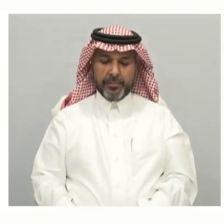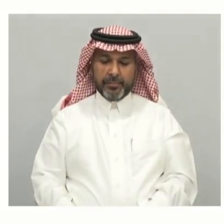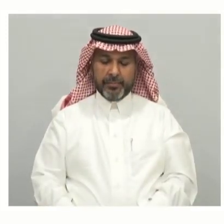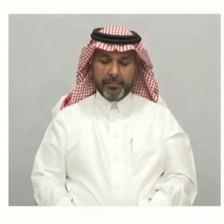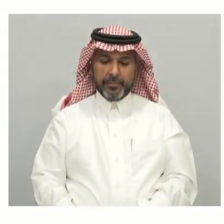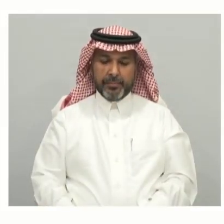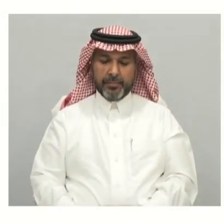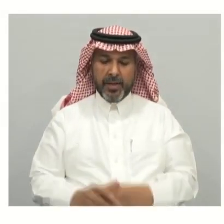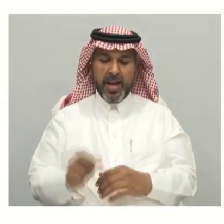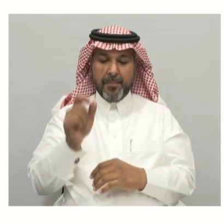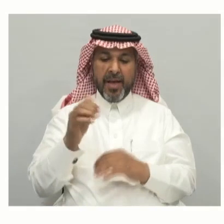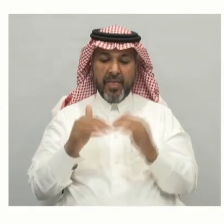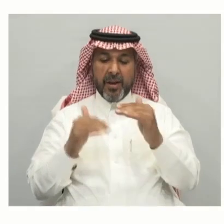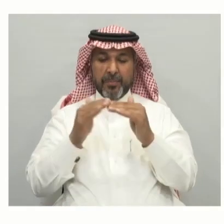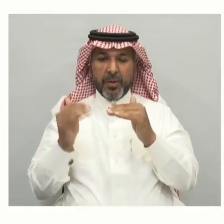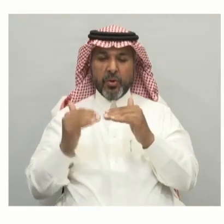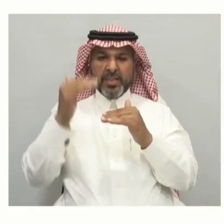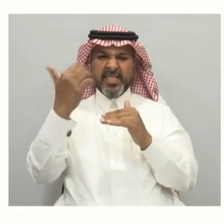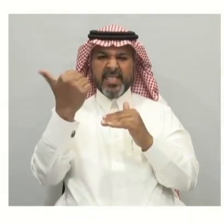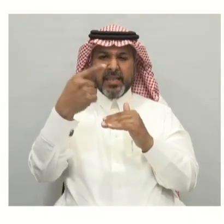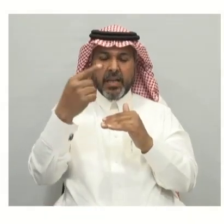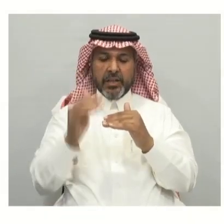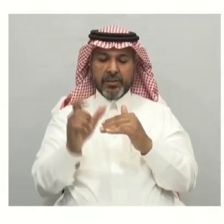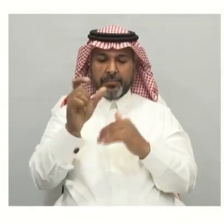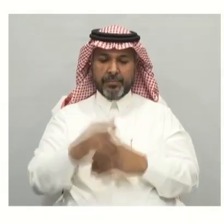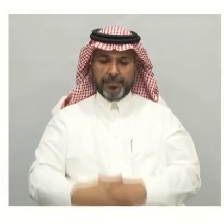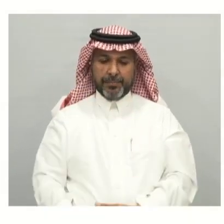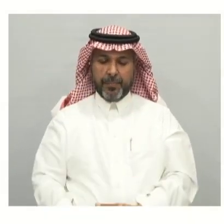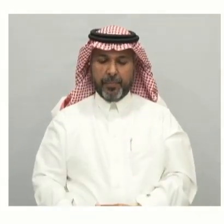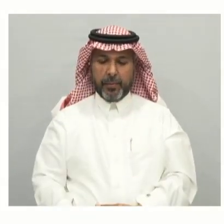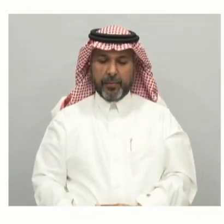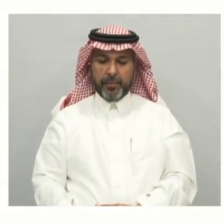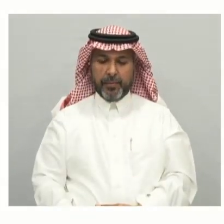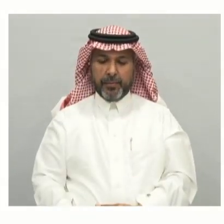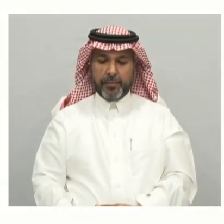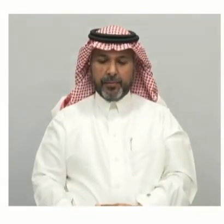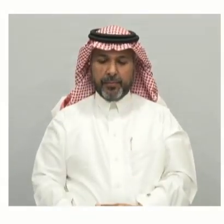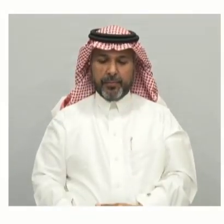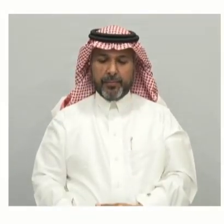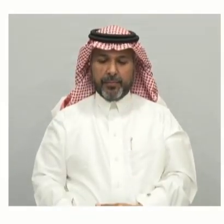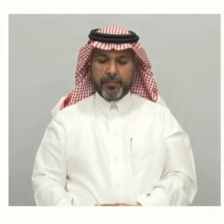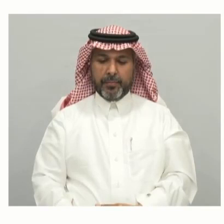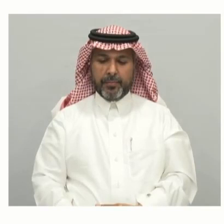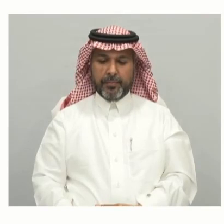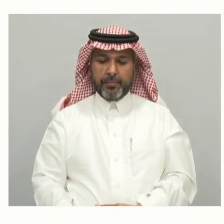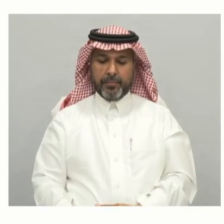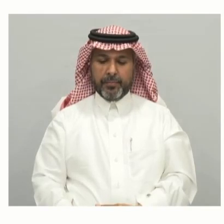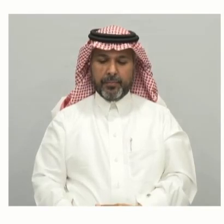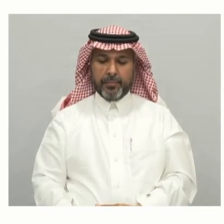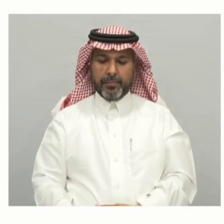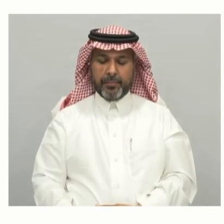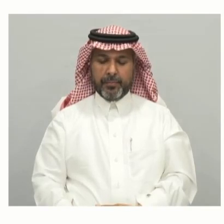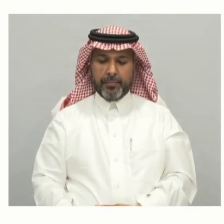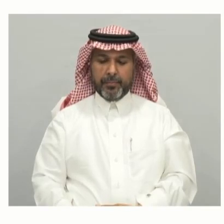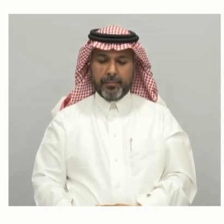نرسم الى ان يصل الى سته عشر الفئه التاليه هي من سبعه الى سبعه وتسعه من